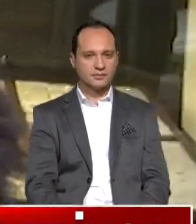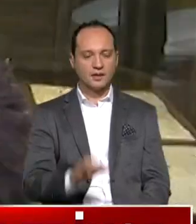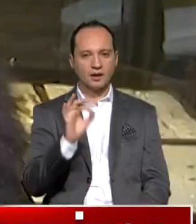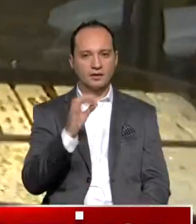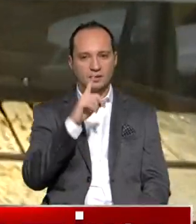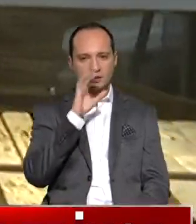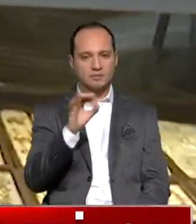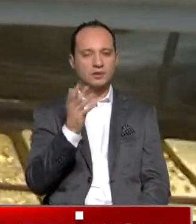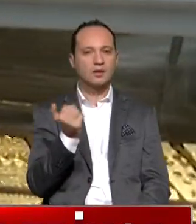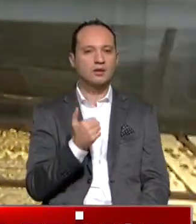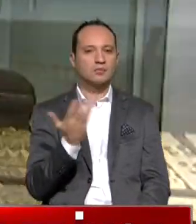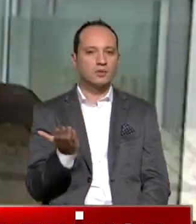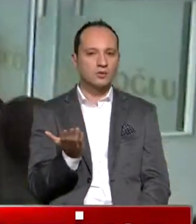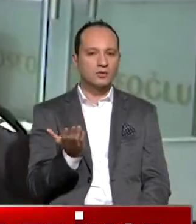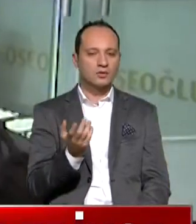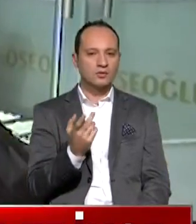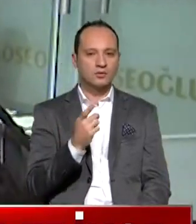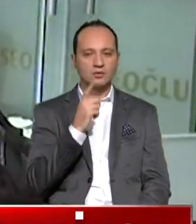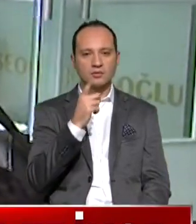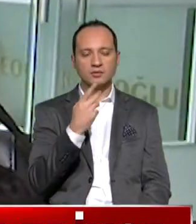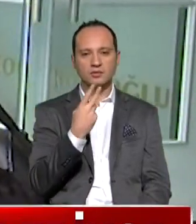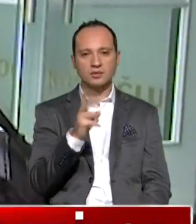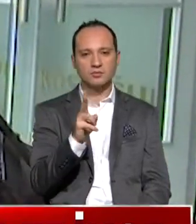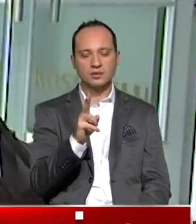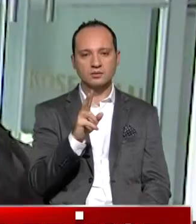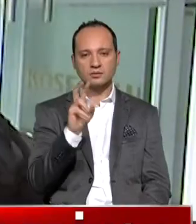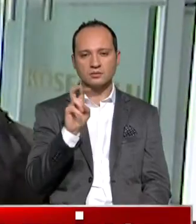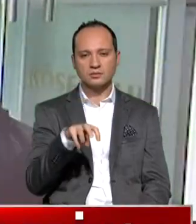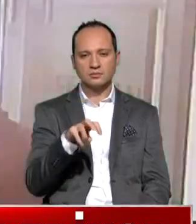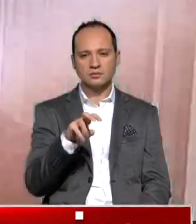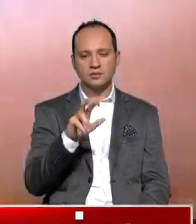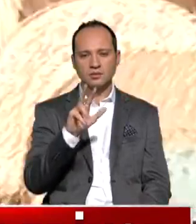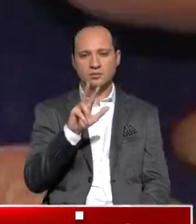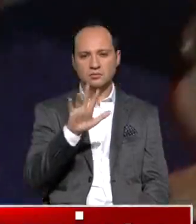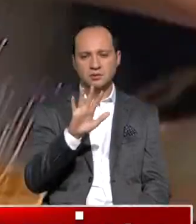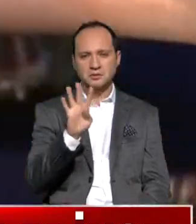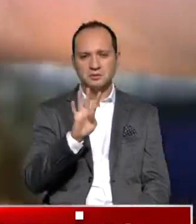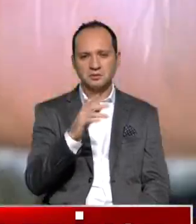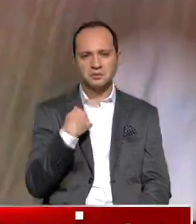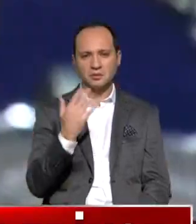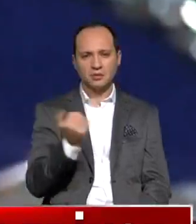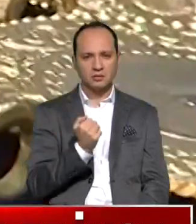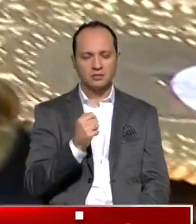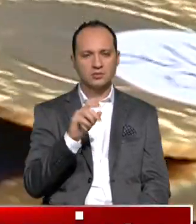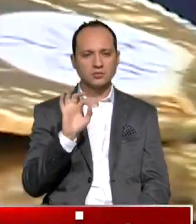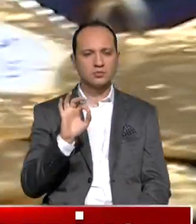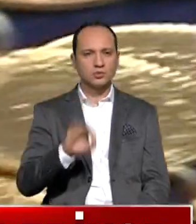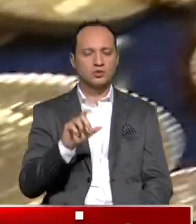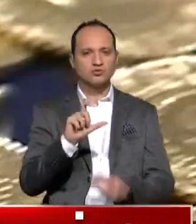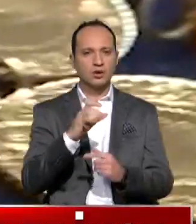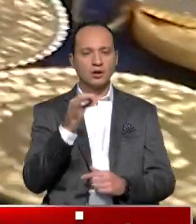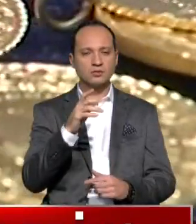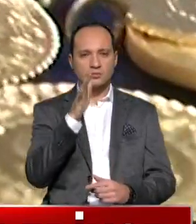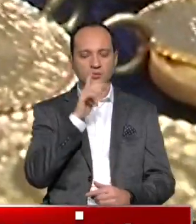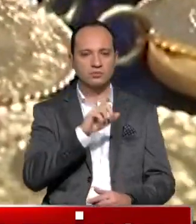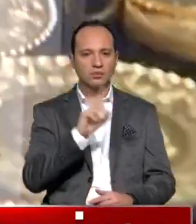Altın kimse alamıyor ki artık. 2008'de mi ne evlendi benim? 35 lira mı 40 lira mı ne alıyorduk? Bugün çeyrek altın 510 lira oldu. 510